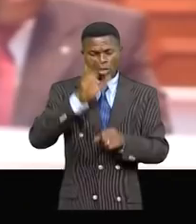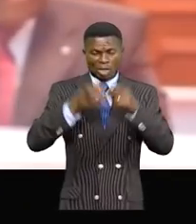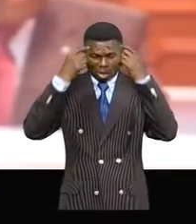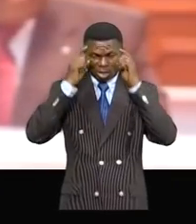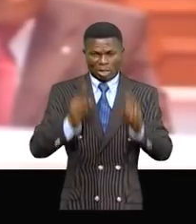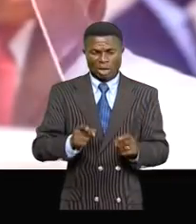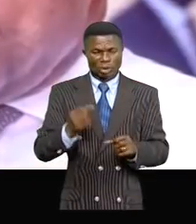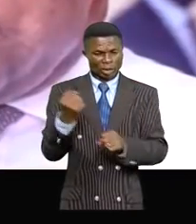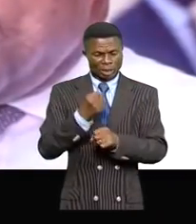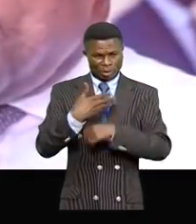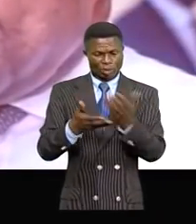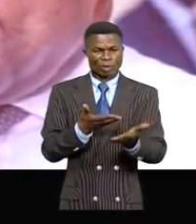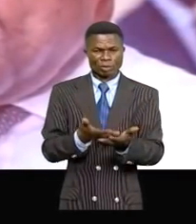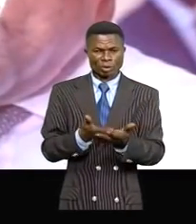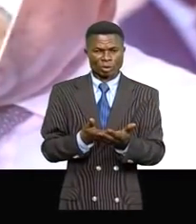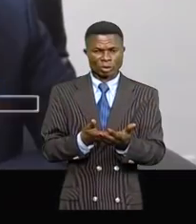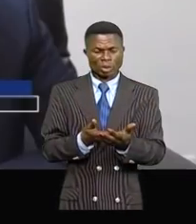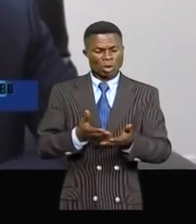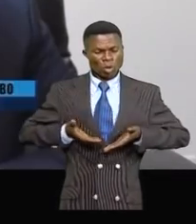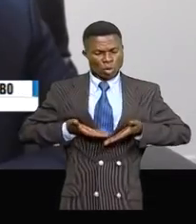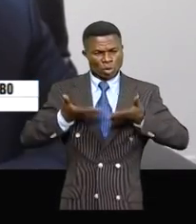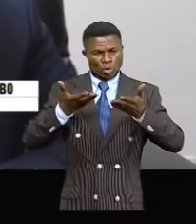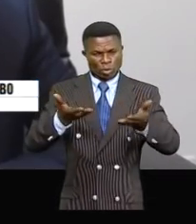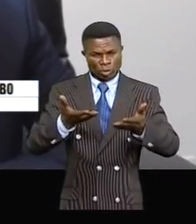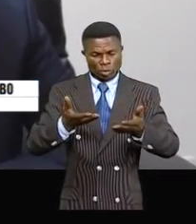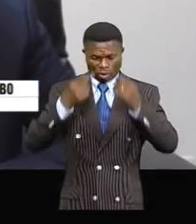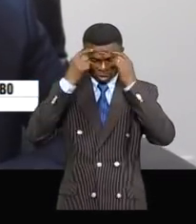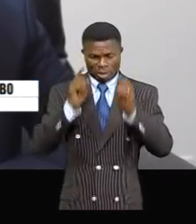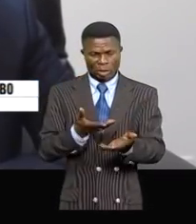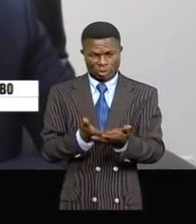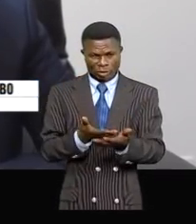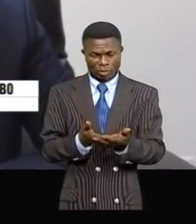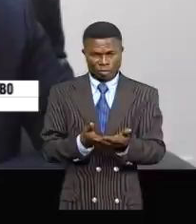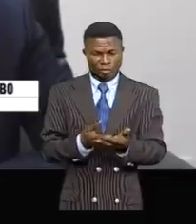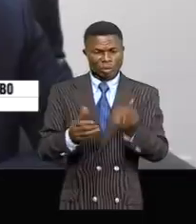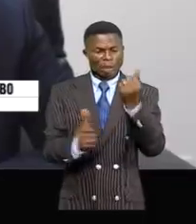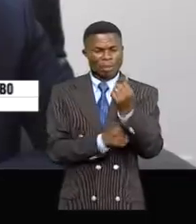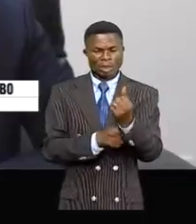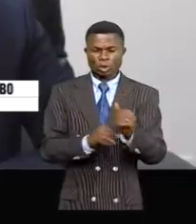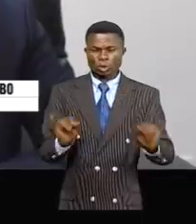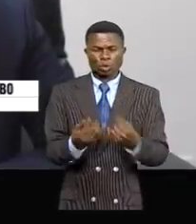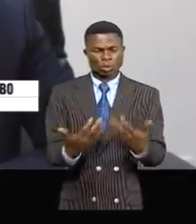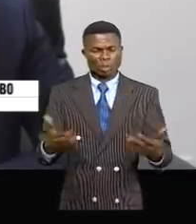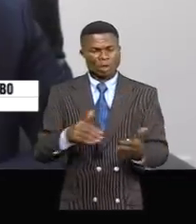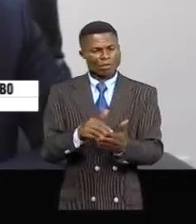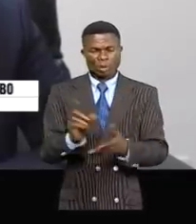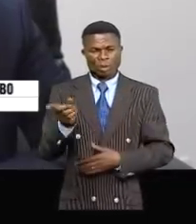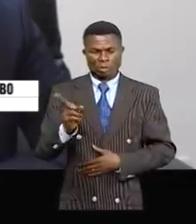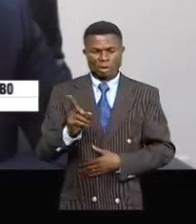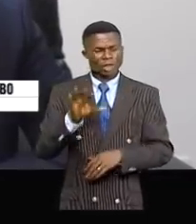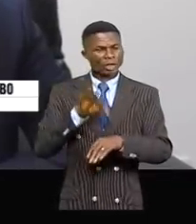détermination dans ce qu'il fait, la constance dans ses prises de position. Ce n'est pas un homme malléable. Mais du moins, j'ai eu le